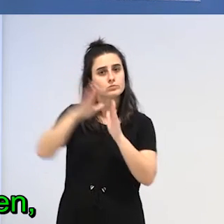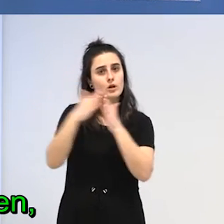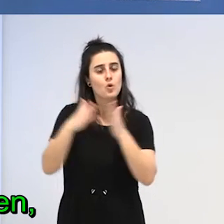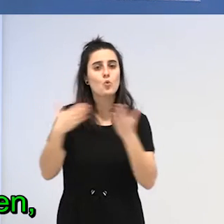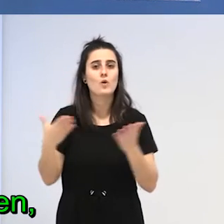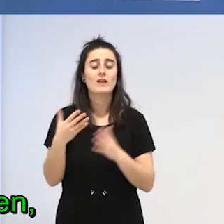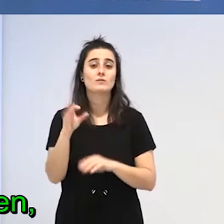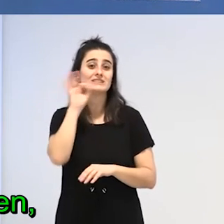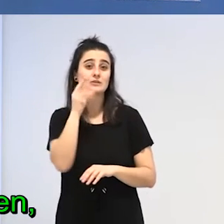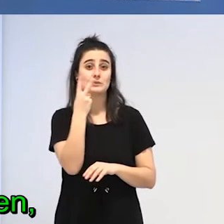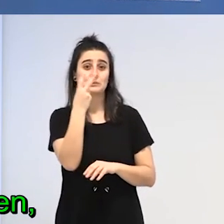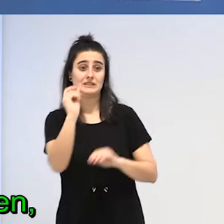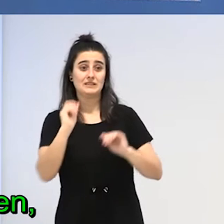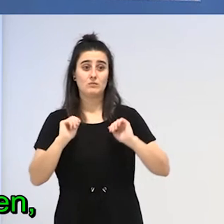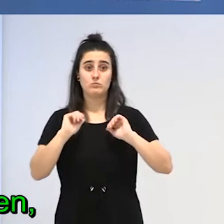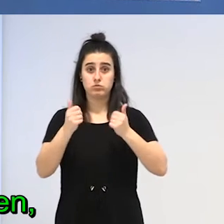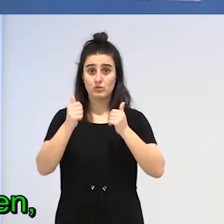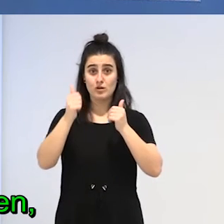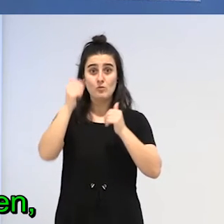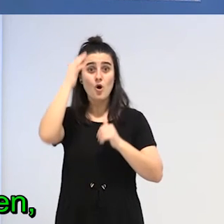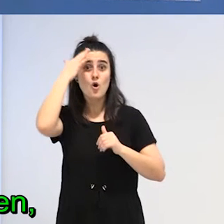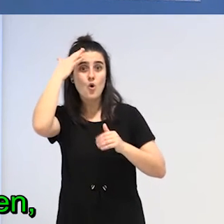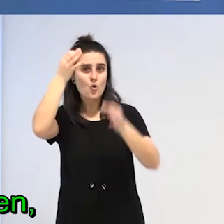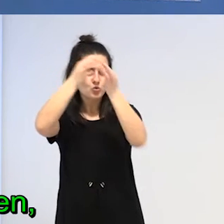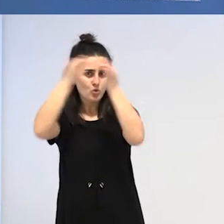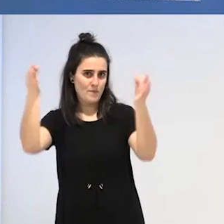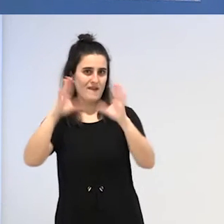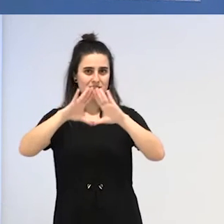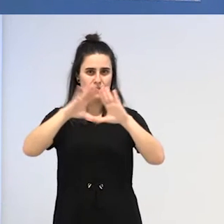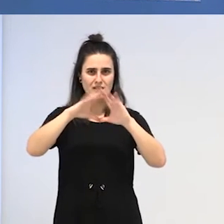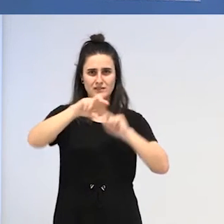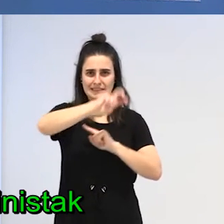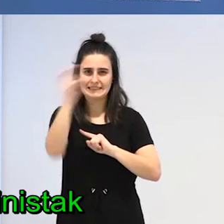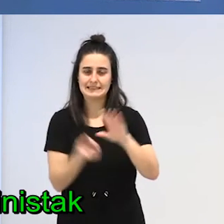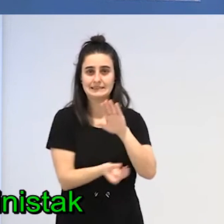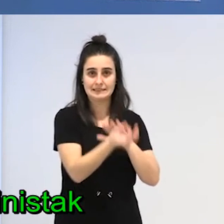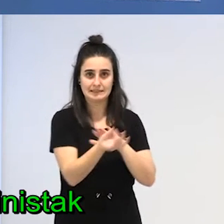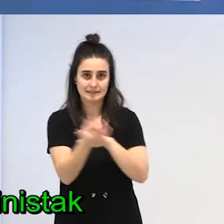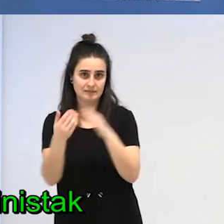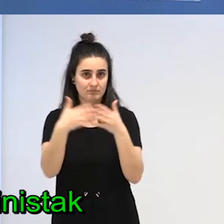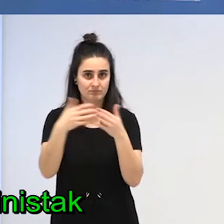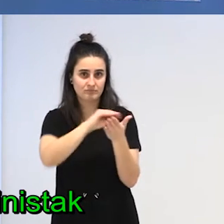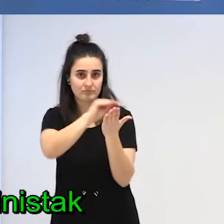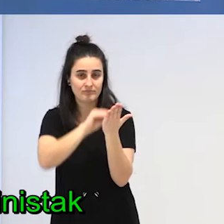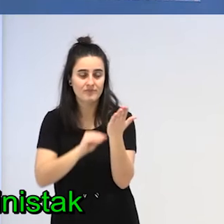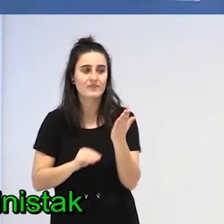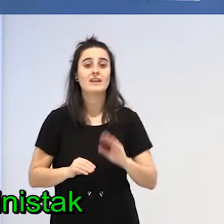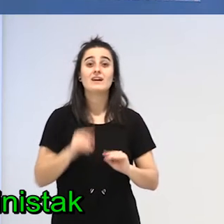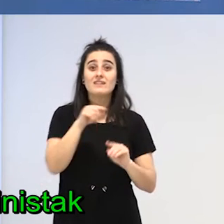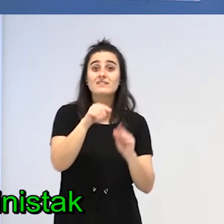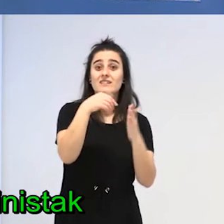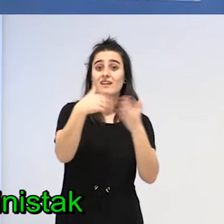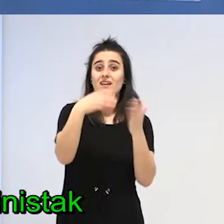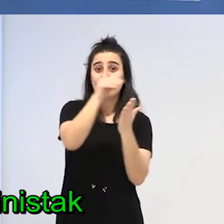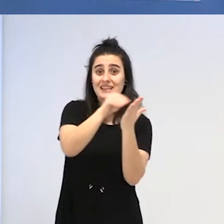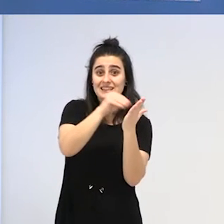hogeigarren mendeko hasieran utopia feminista ugari sortu ziren. Zeinetan, ba, idazleek